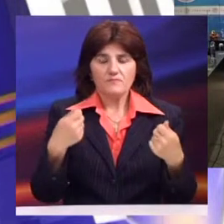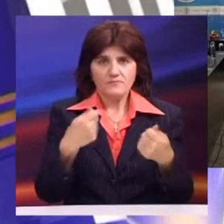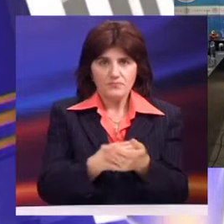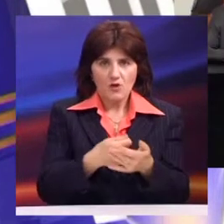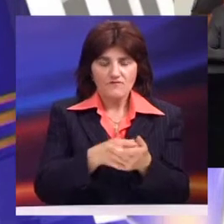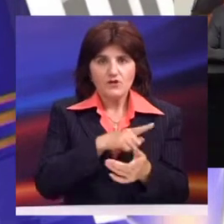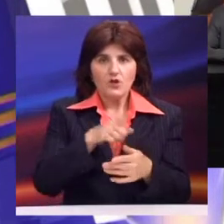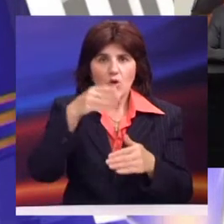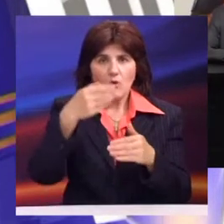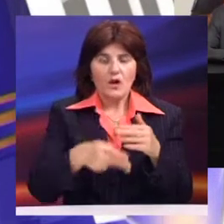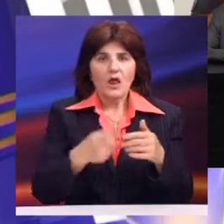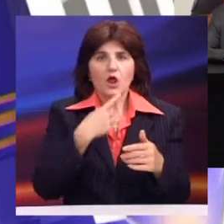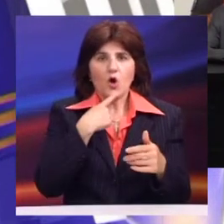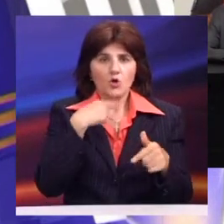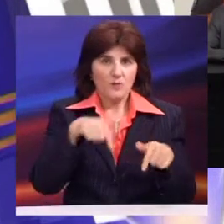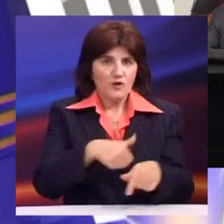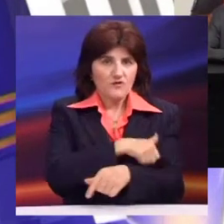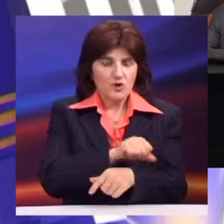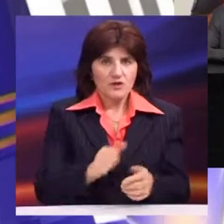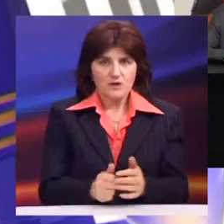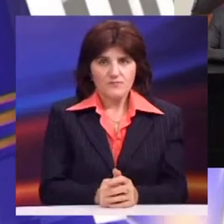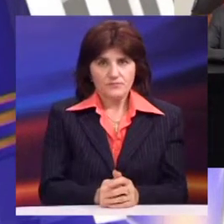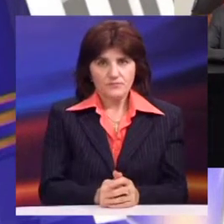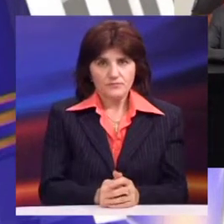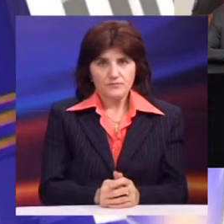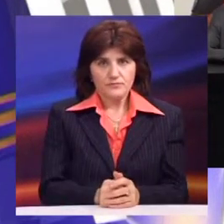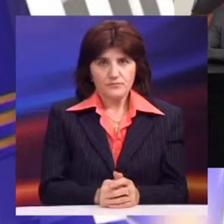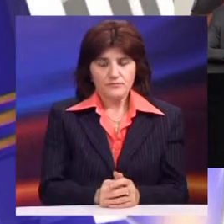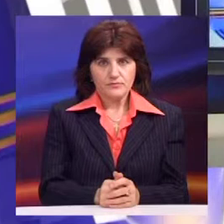a najkasnije do kraja oktobra ove godine.